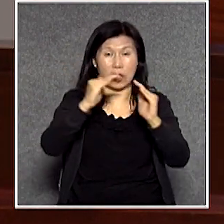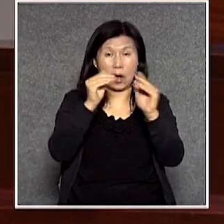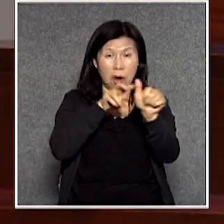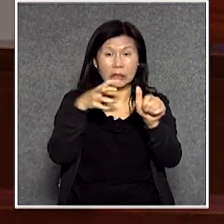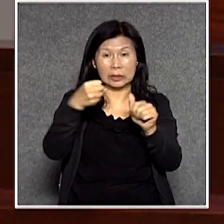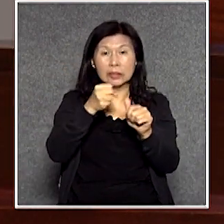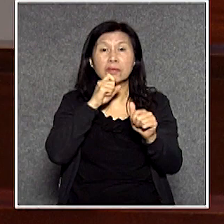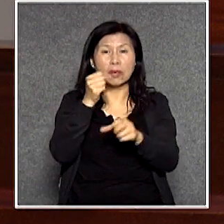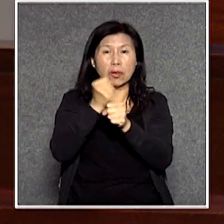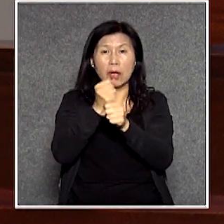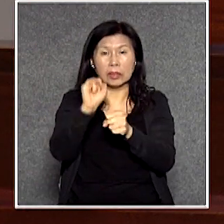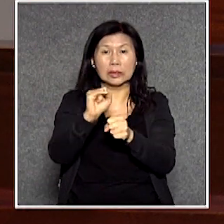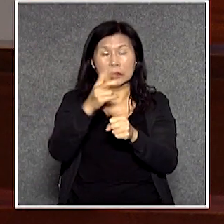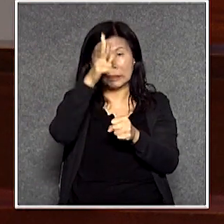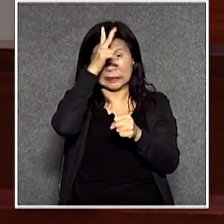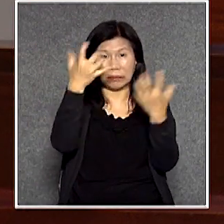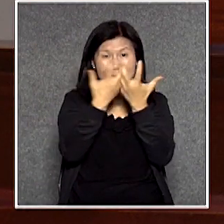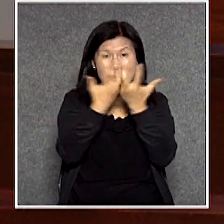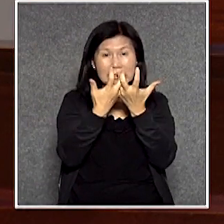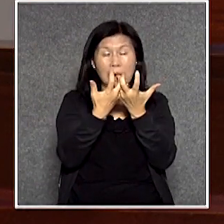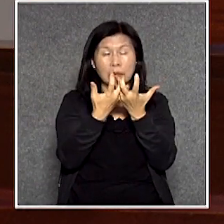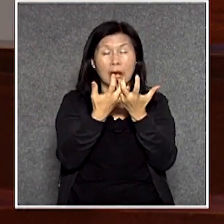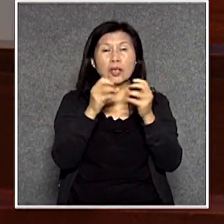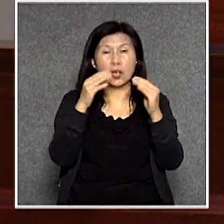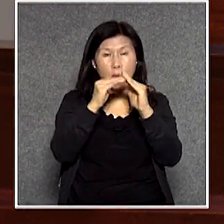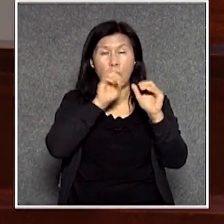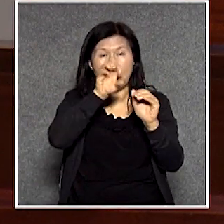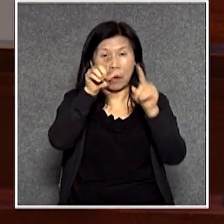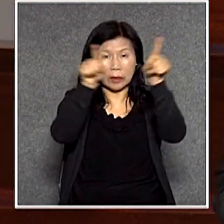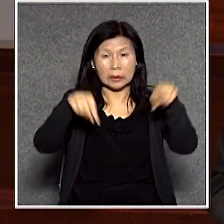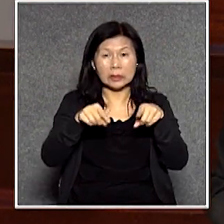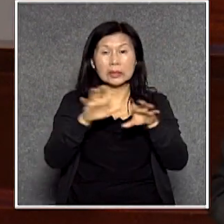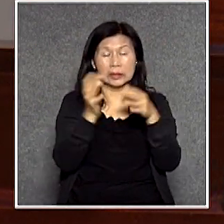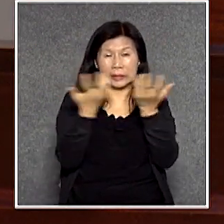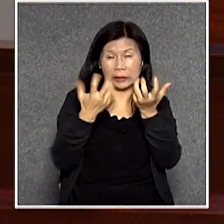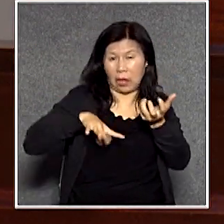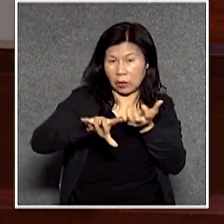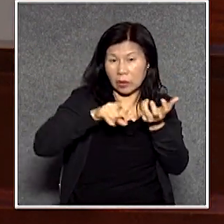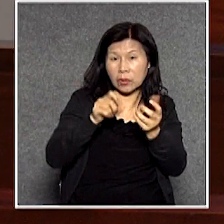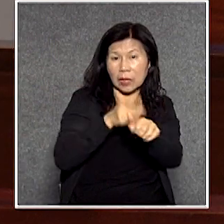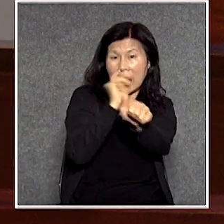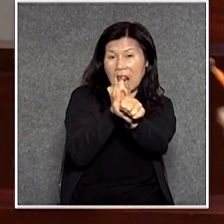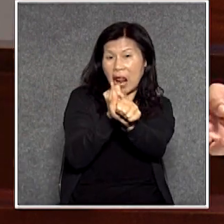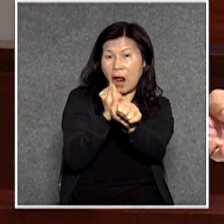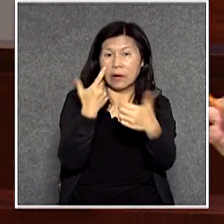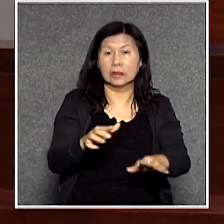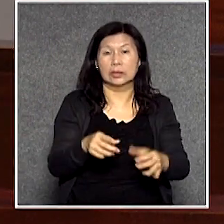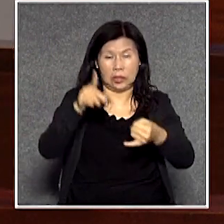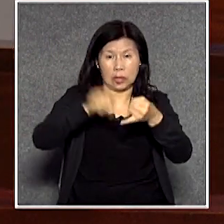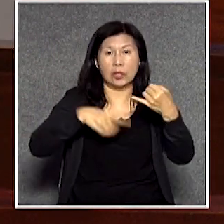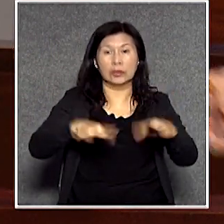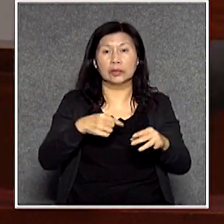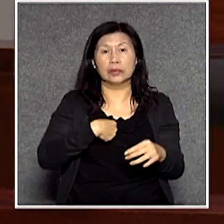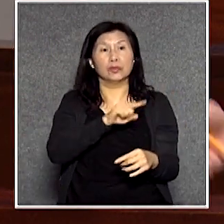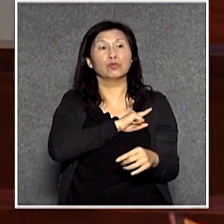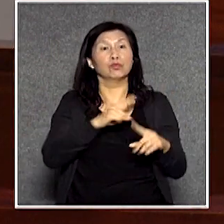審計處出報告批評佢，帳目委員會出個報告痛斥佢，佢一樣好官我自